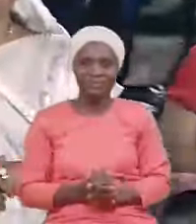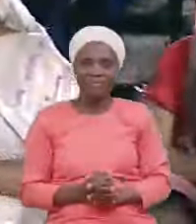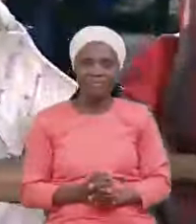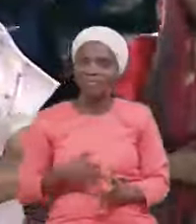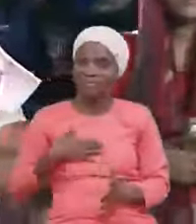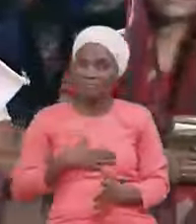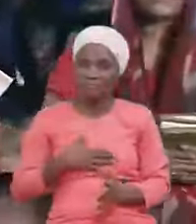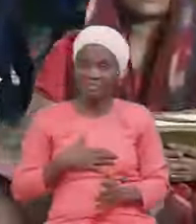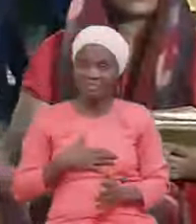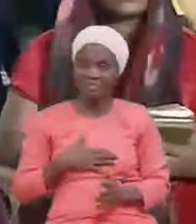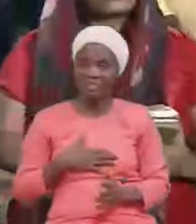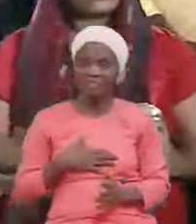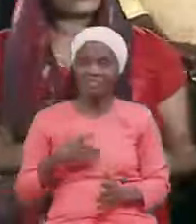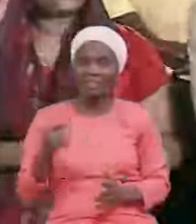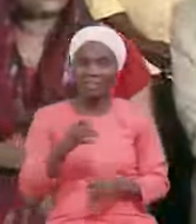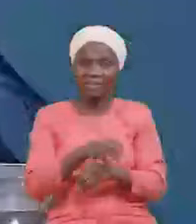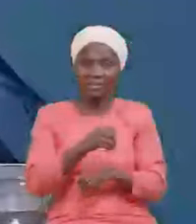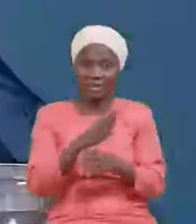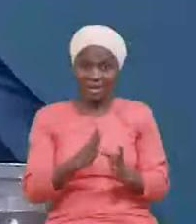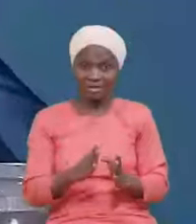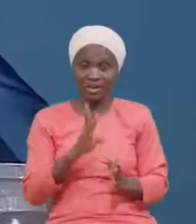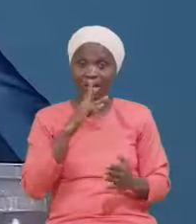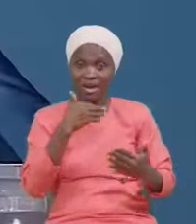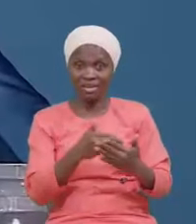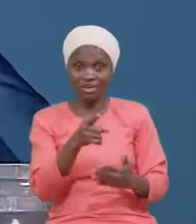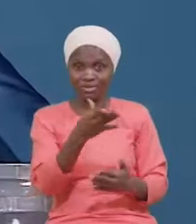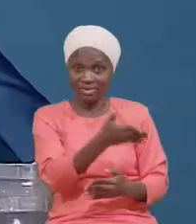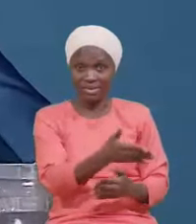Please, the counselors are nearby you there.